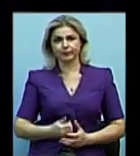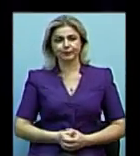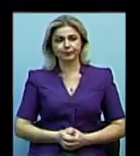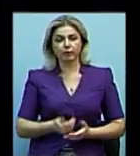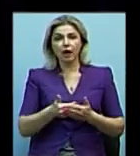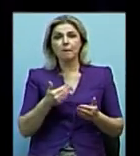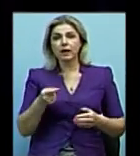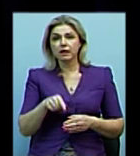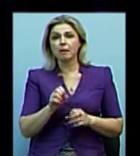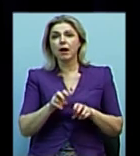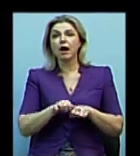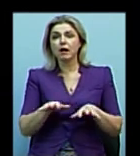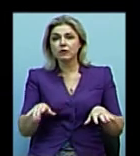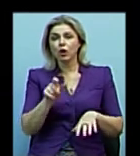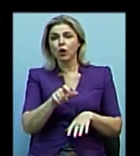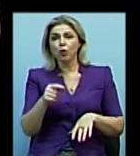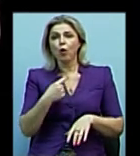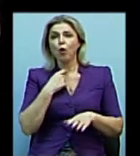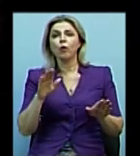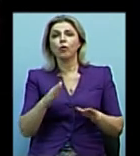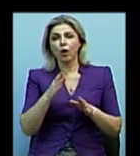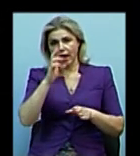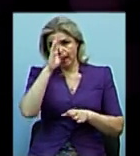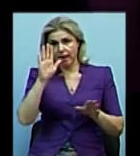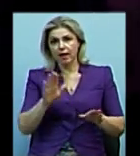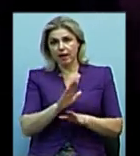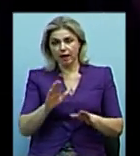Перед тим, як розійтися, люди хором співали гімн України.